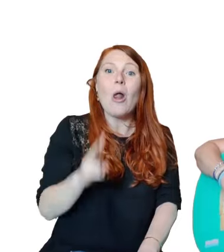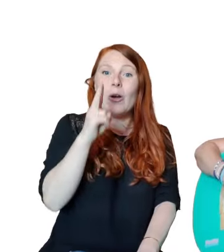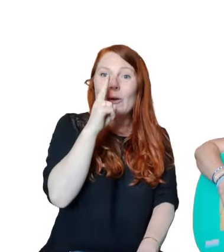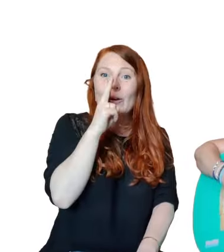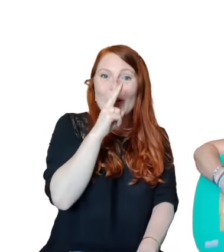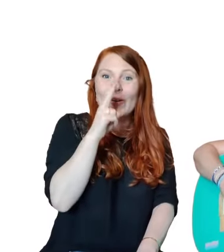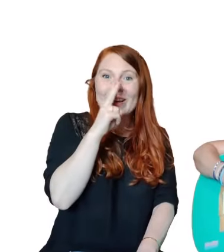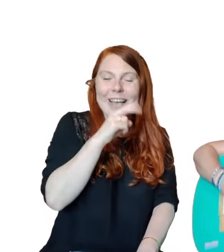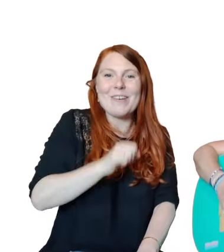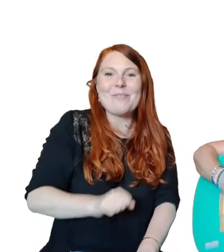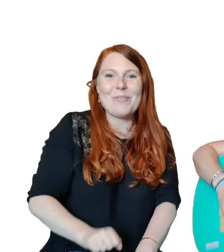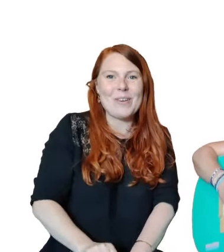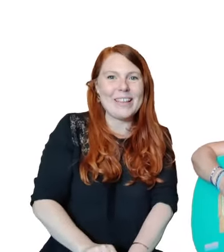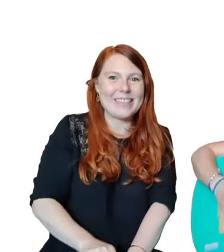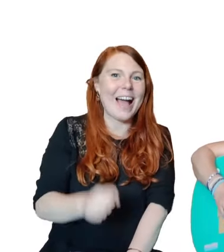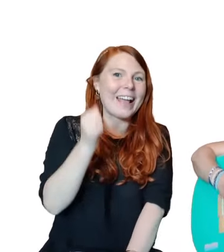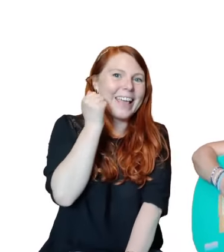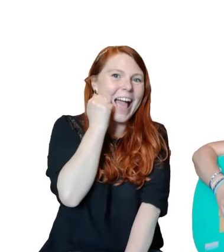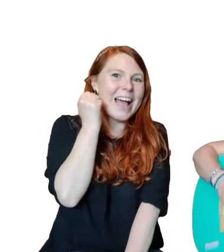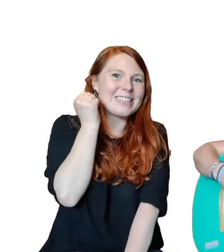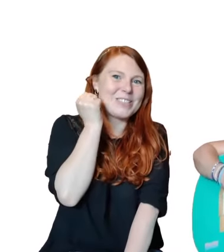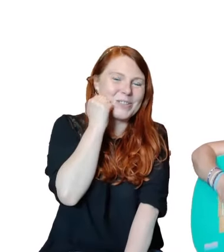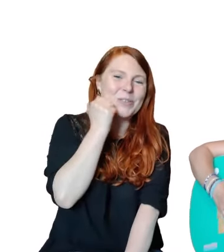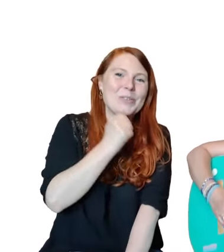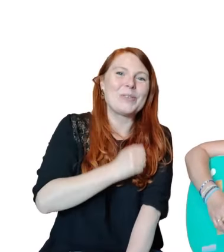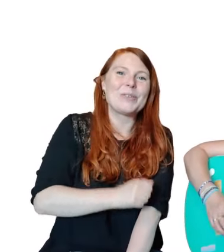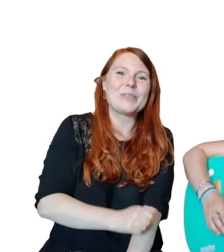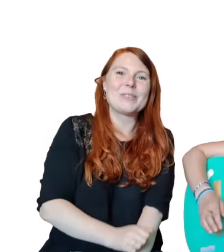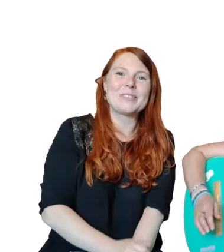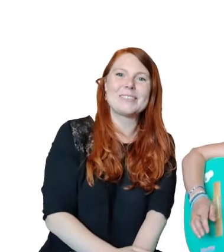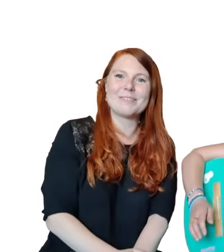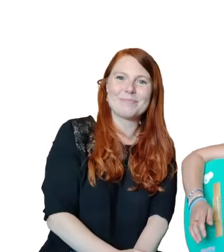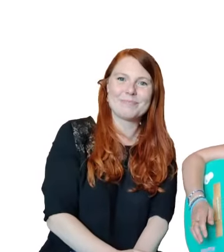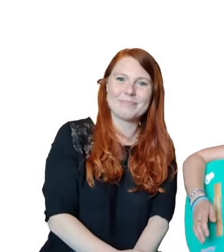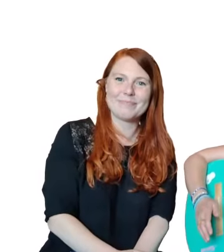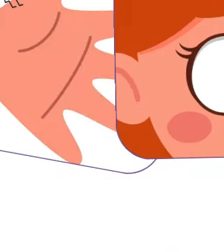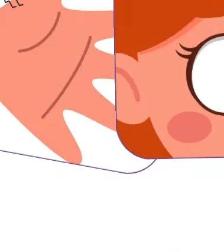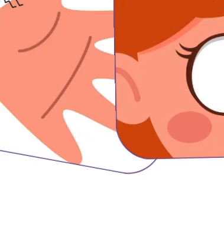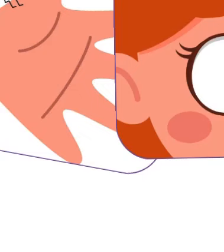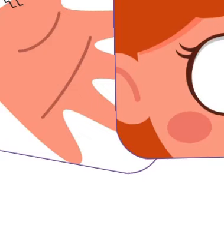dos. Le coquin voulait un gâteau.